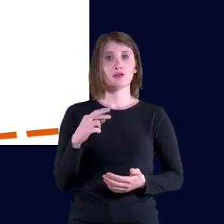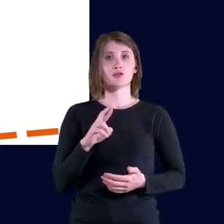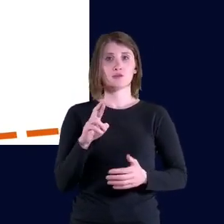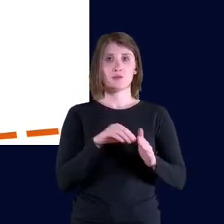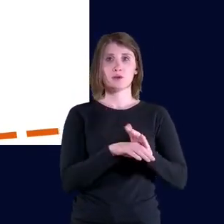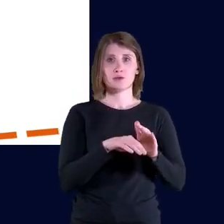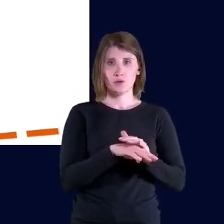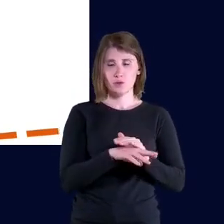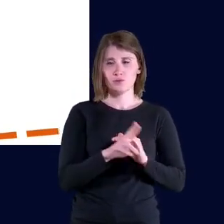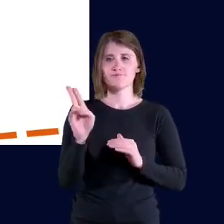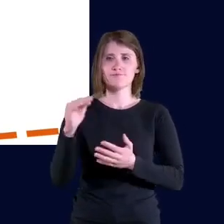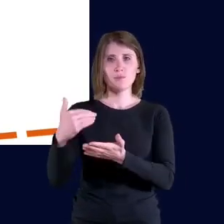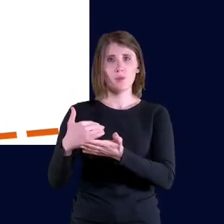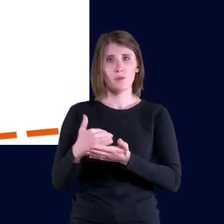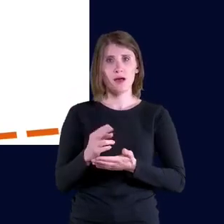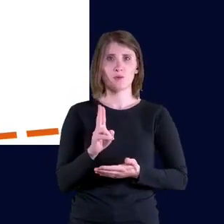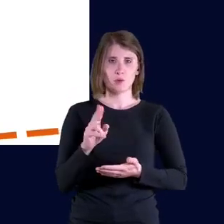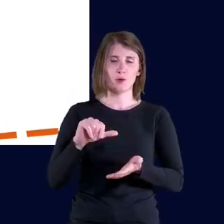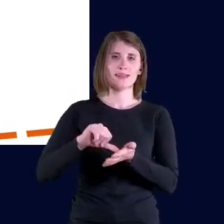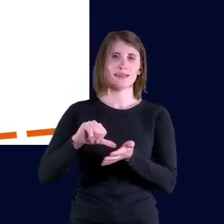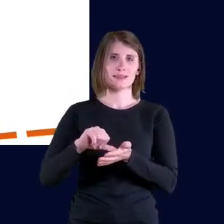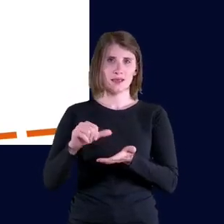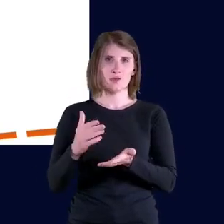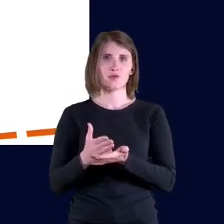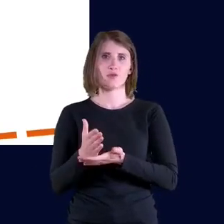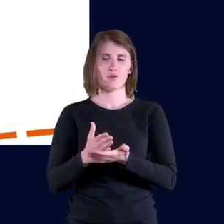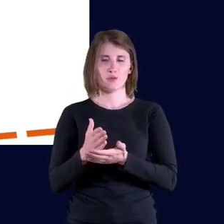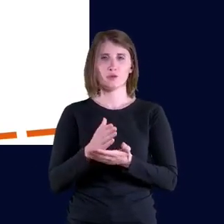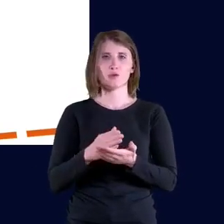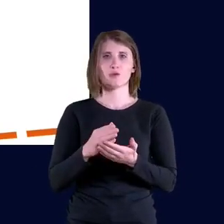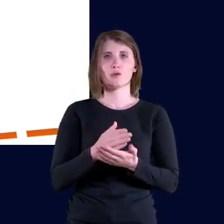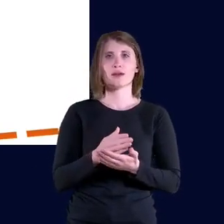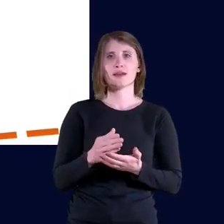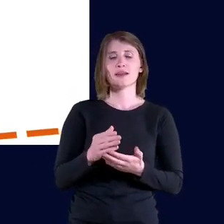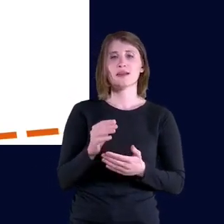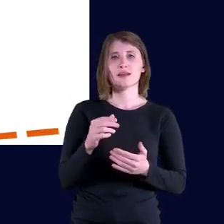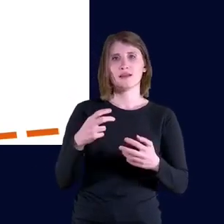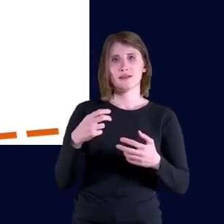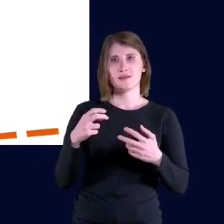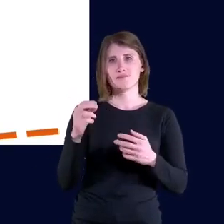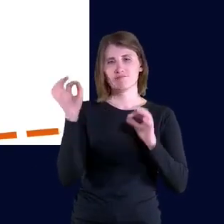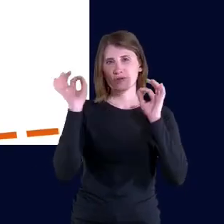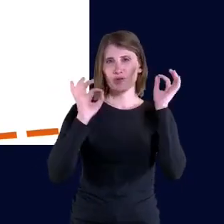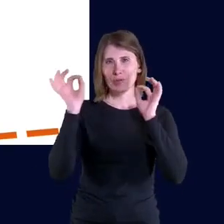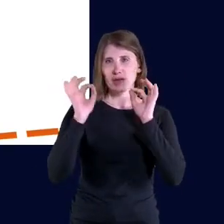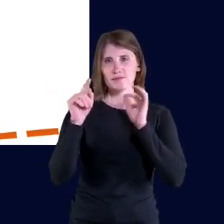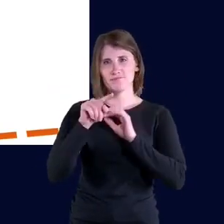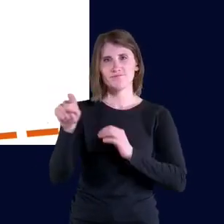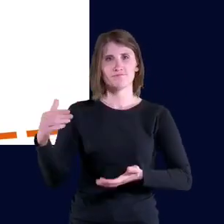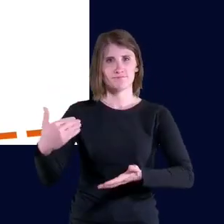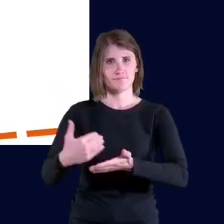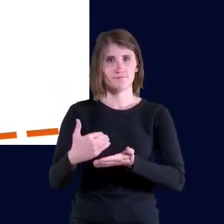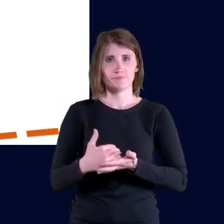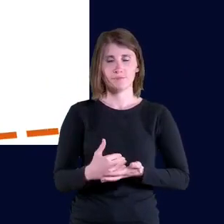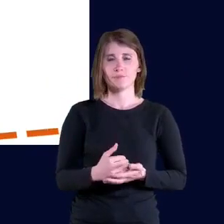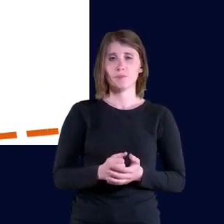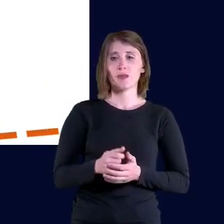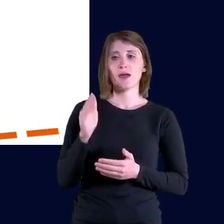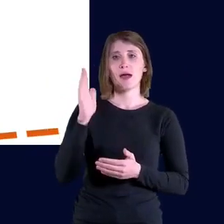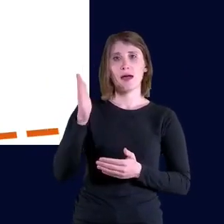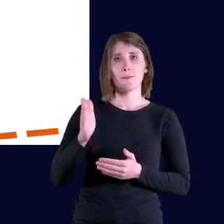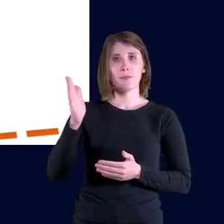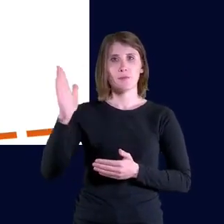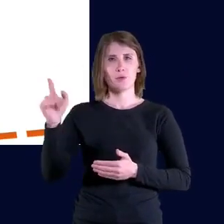pomagało nam oczywiście nasze Centrum Usług informacyjnych natomiast do zadań bibliotekarzy należy